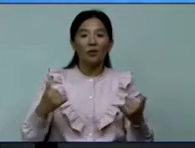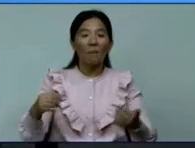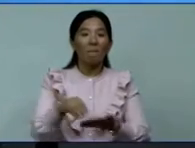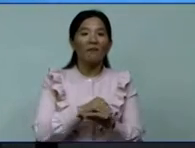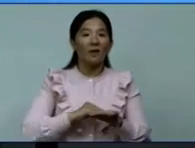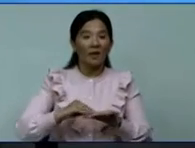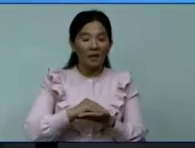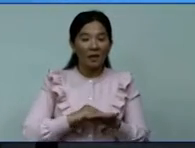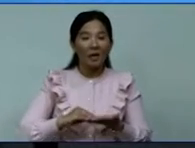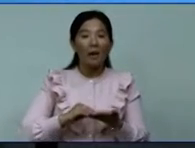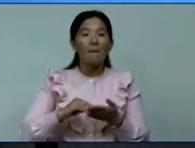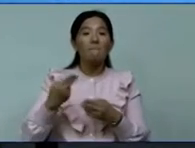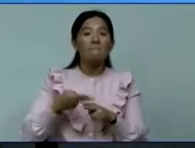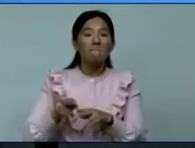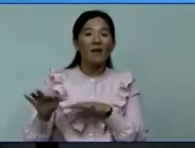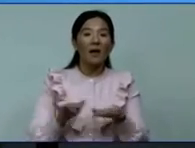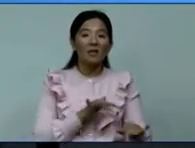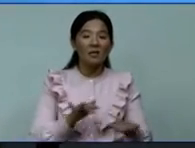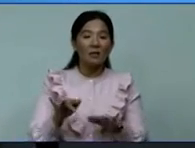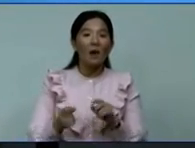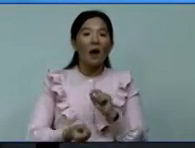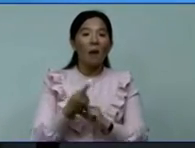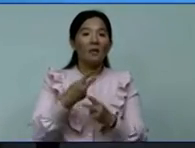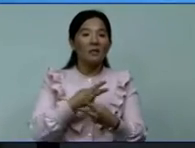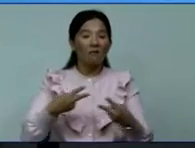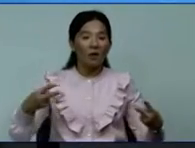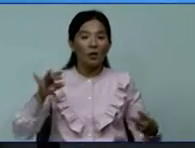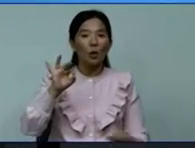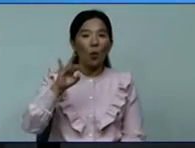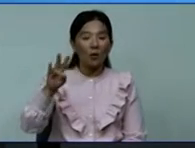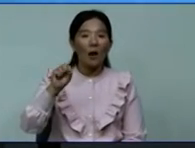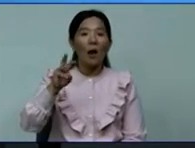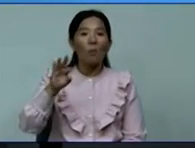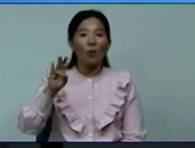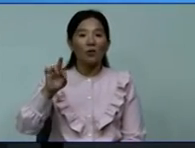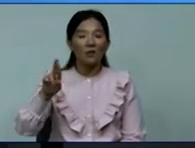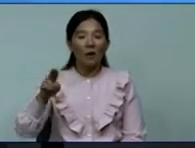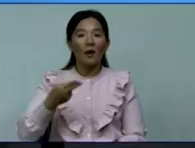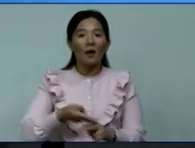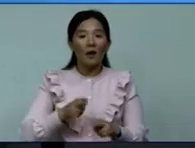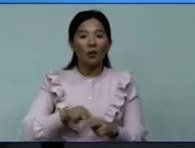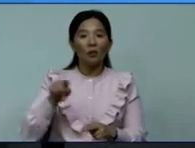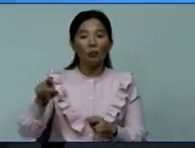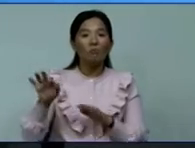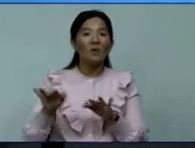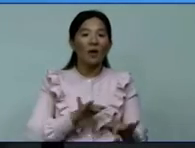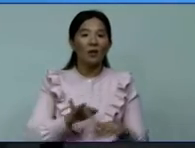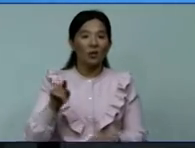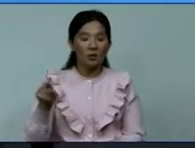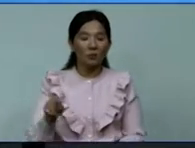повторили механизм образования иона аммония по донорно-акцепторному